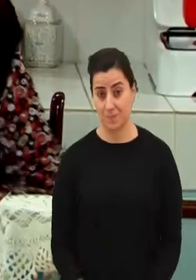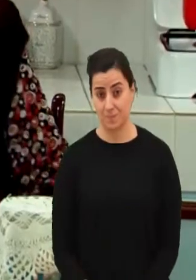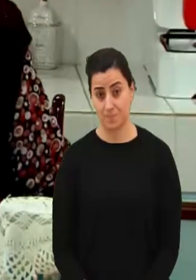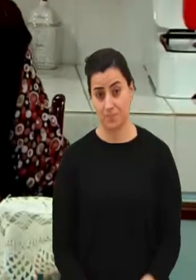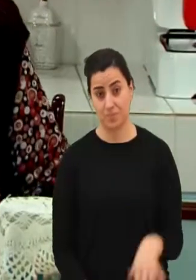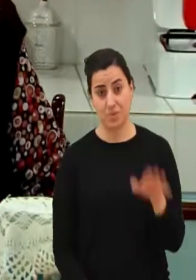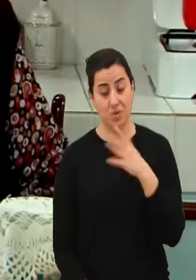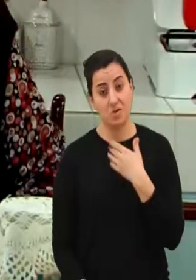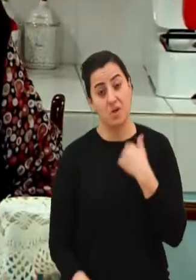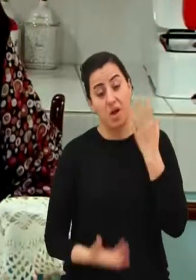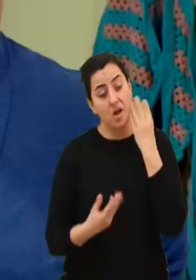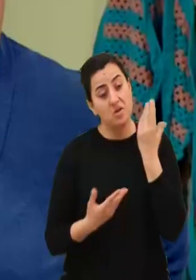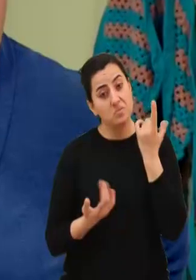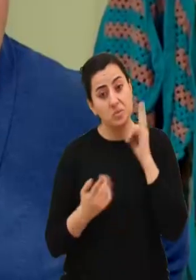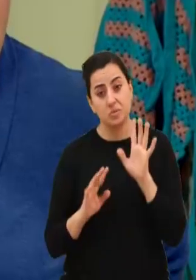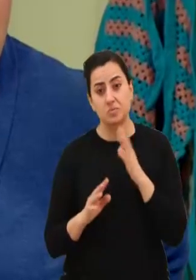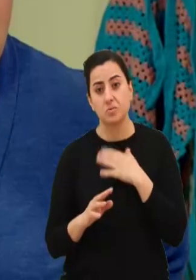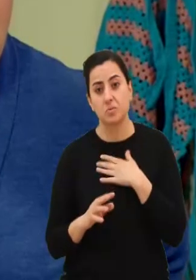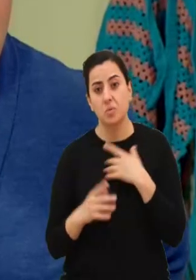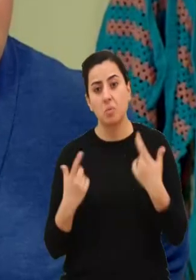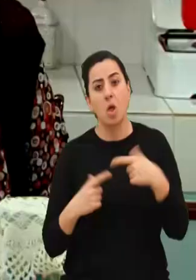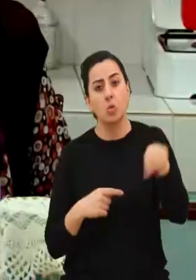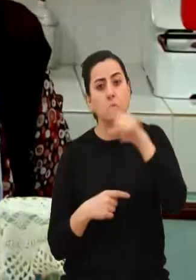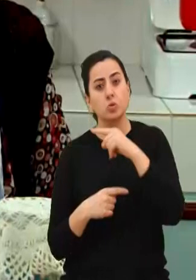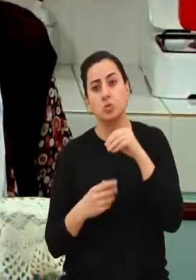Herkes aldatırsınız beni yok. Ben bir de bir